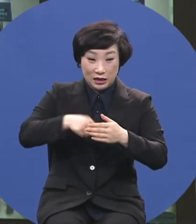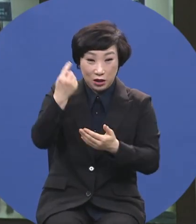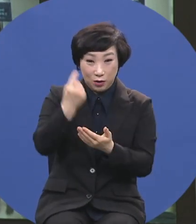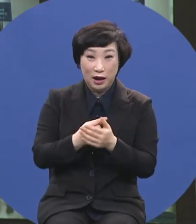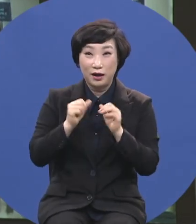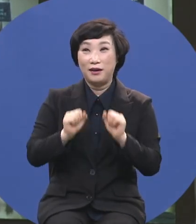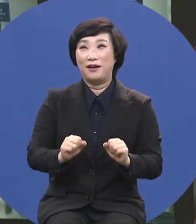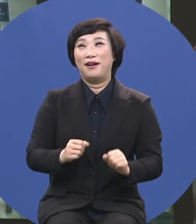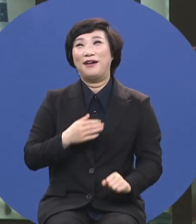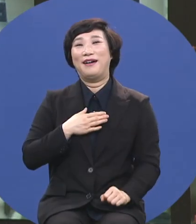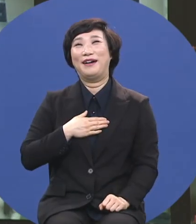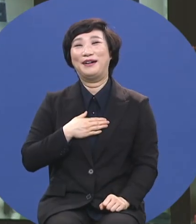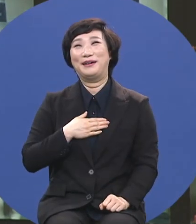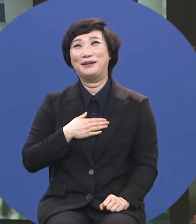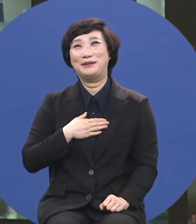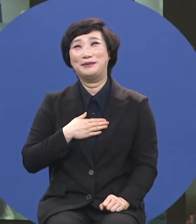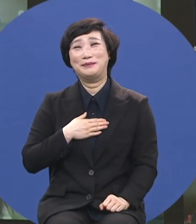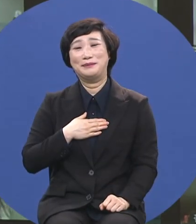와 계시다.